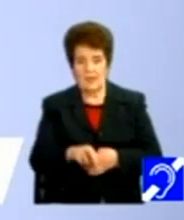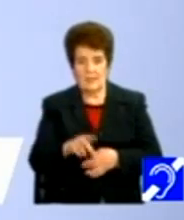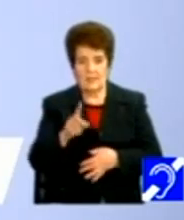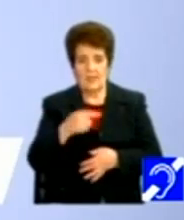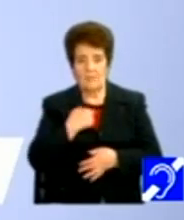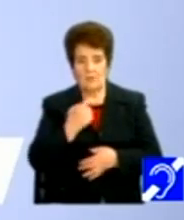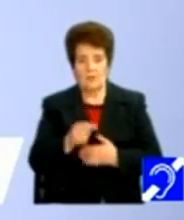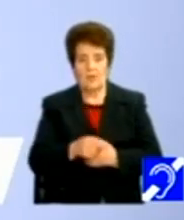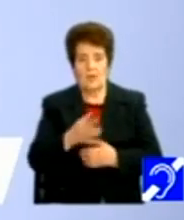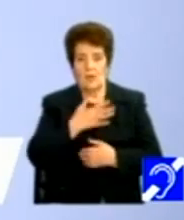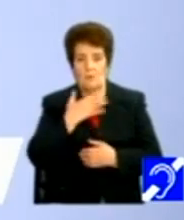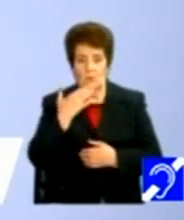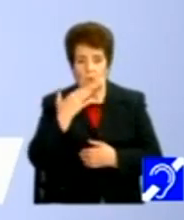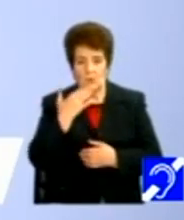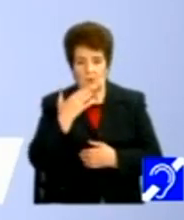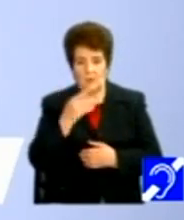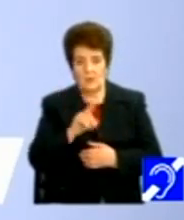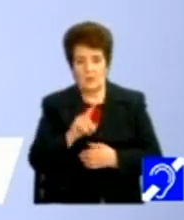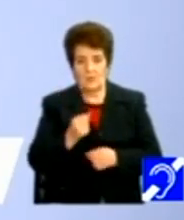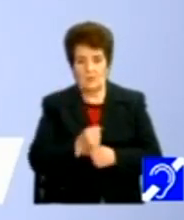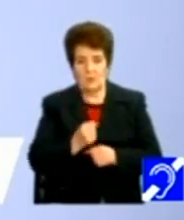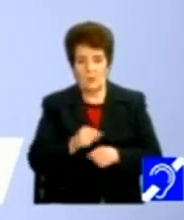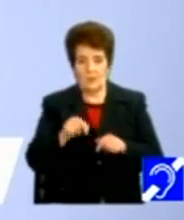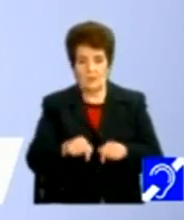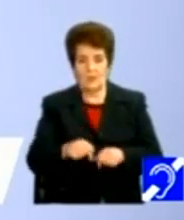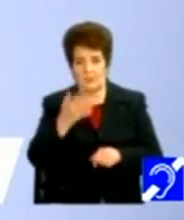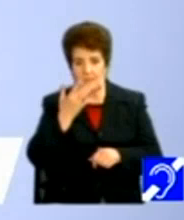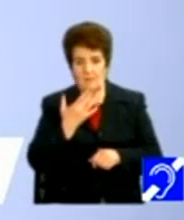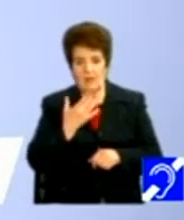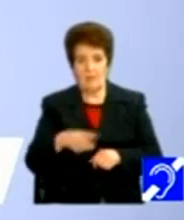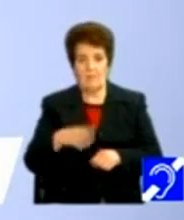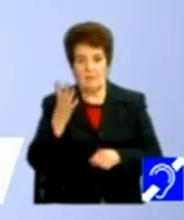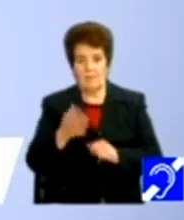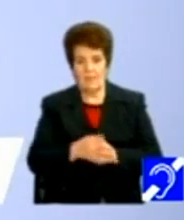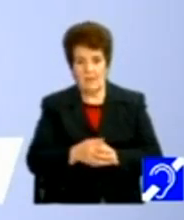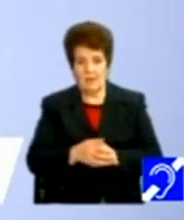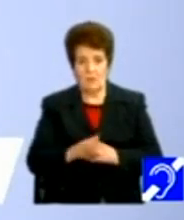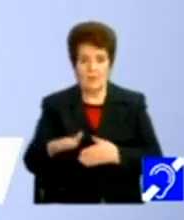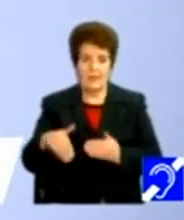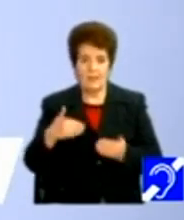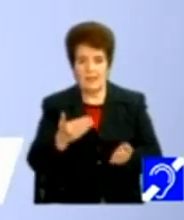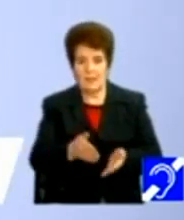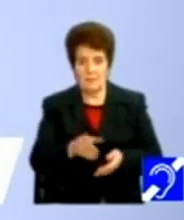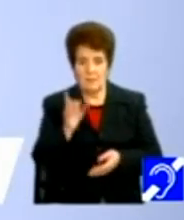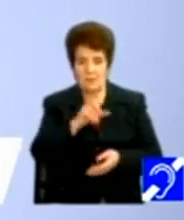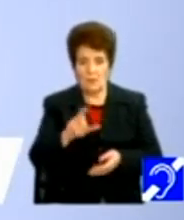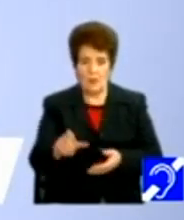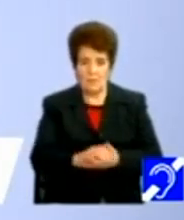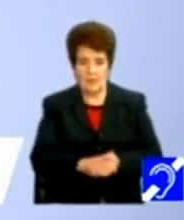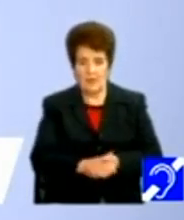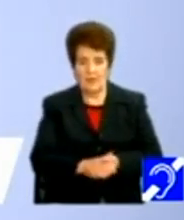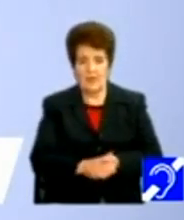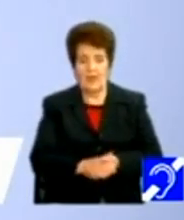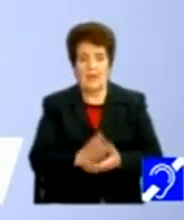foarte mult că ceea ce am făcut noi în această vară va fi un îndemn serios pentru oameni să